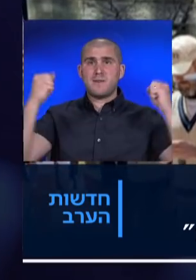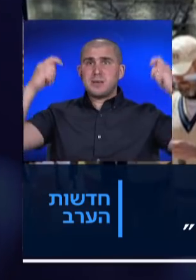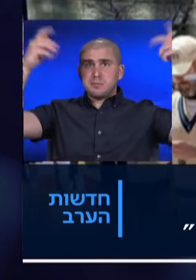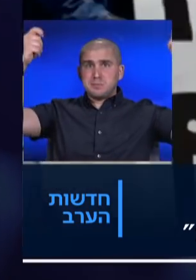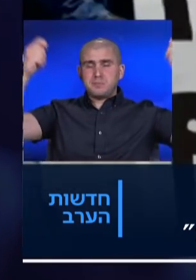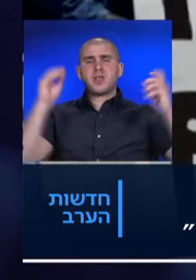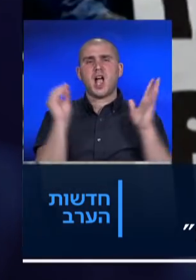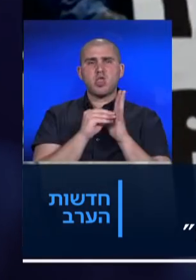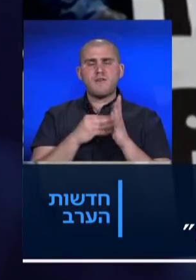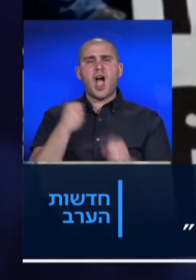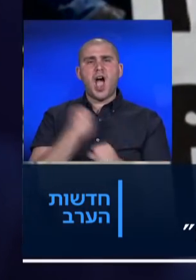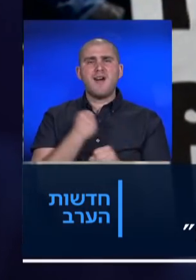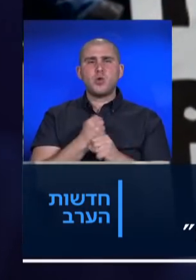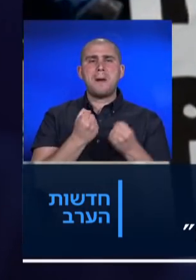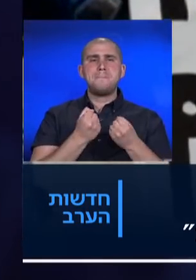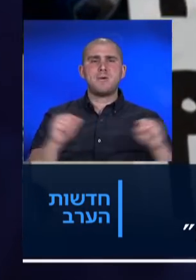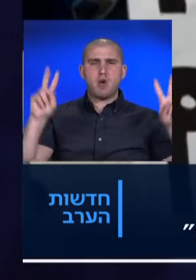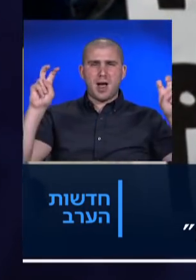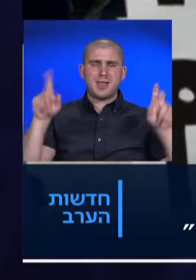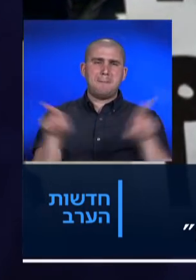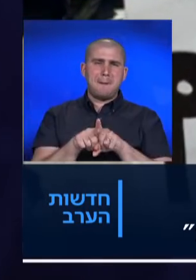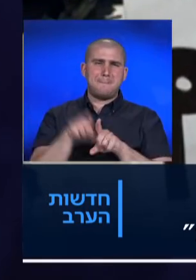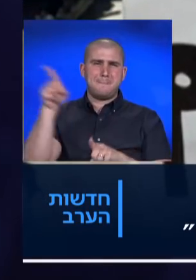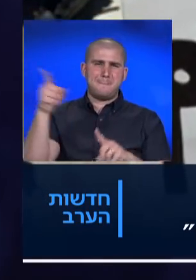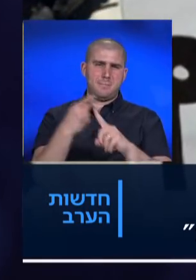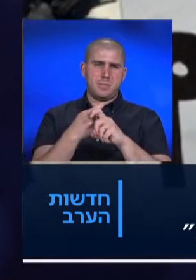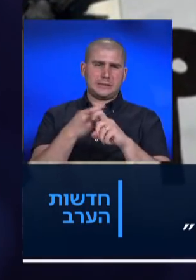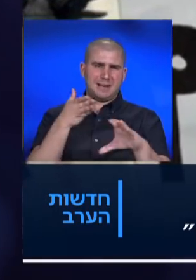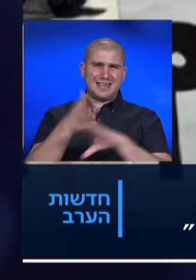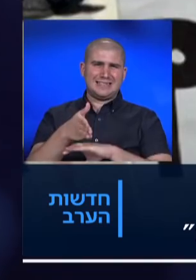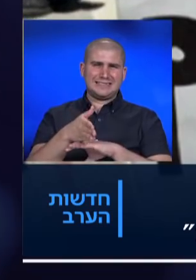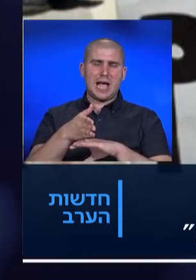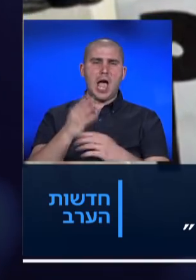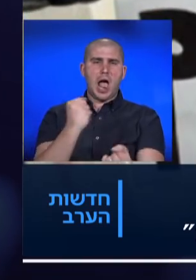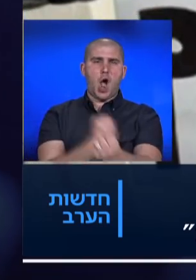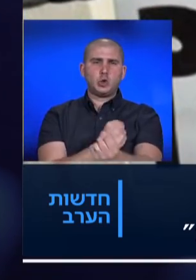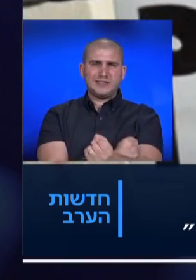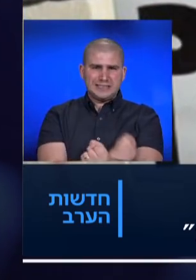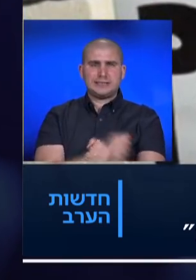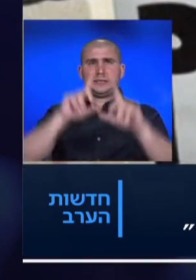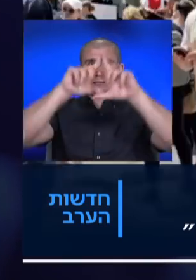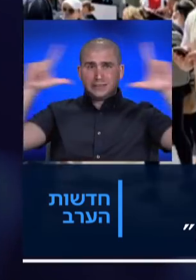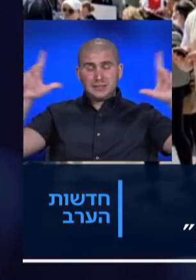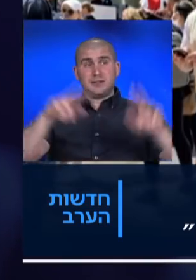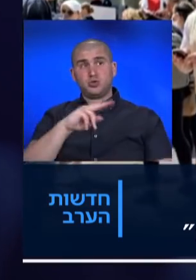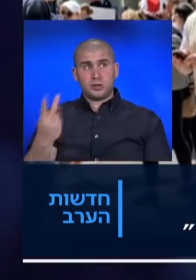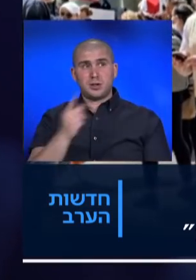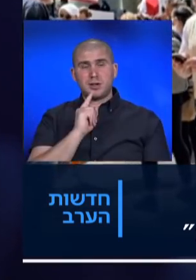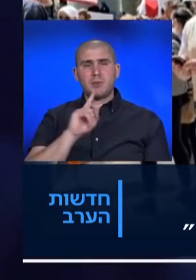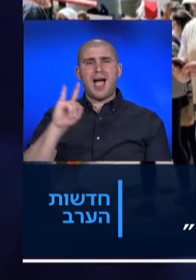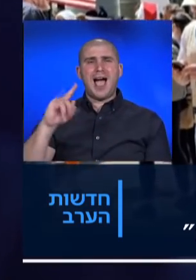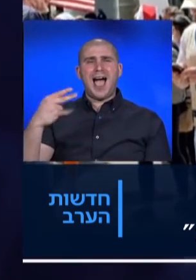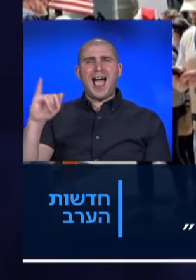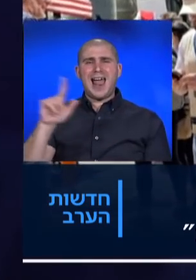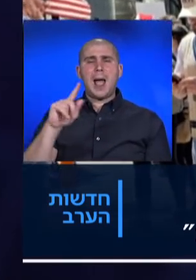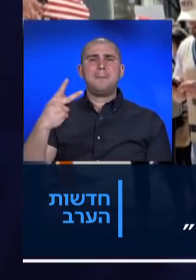"העבודה משחררת", אותה כתובת נוראית מהכניסה למחנה אושוויץ. על שלט אחר נכתב "הייל פריצקר". מצקר. הדברים האלה מזכירים